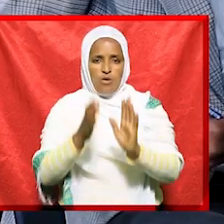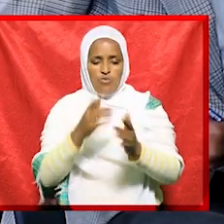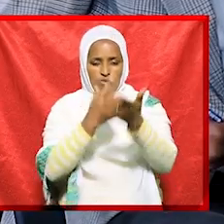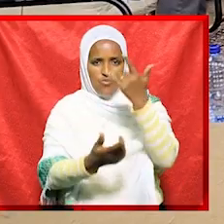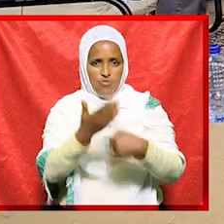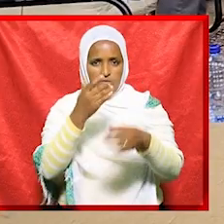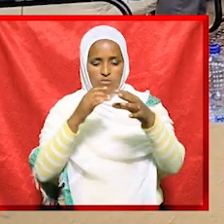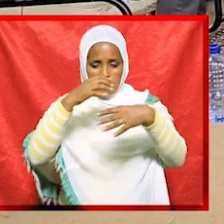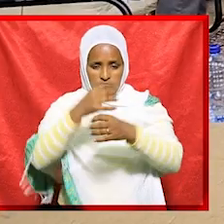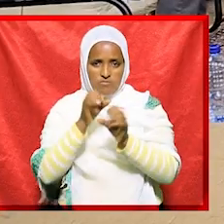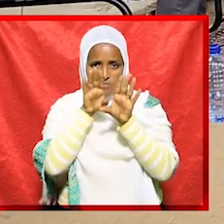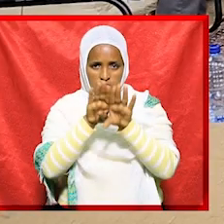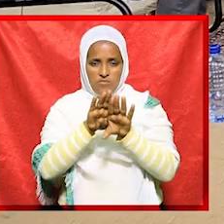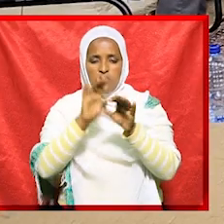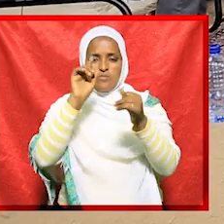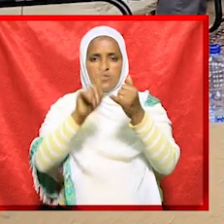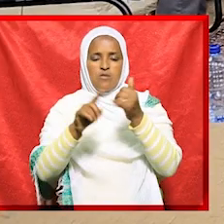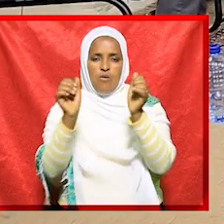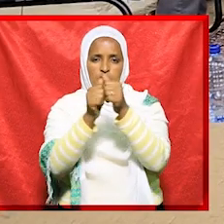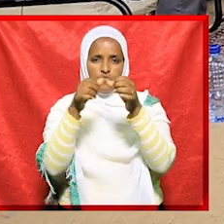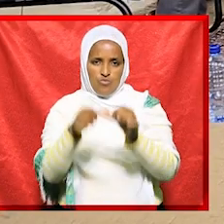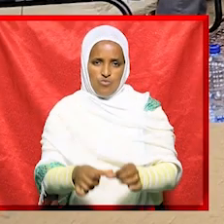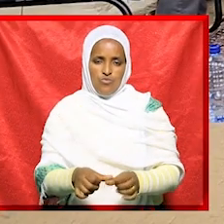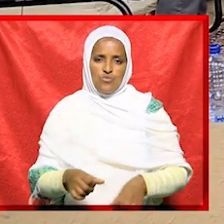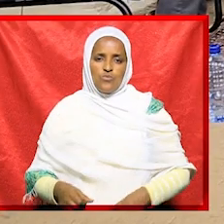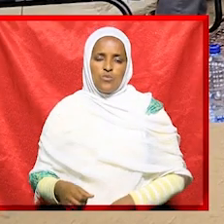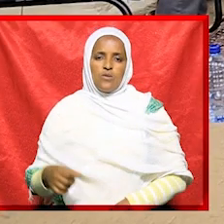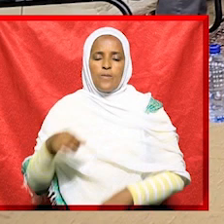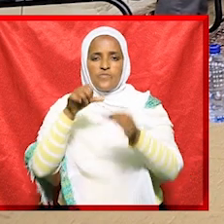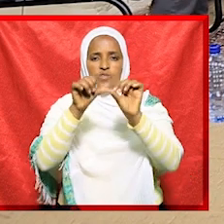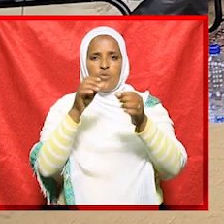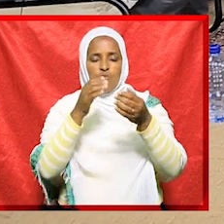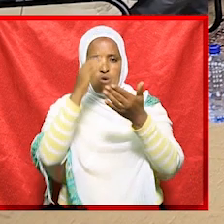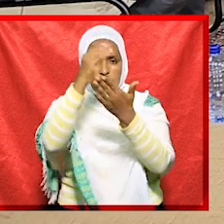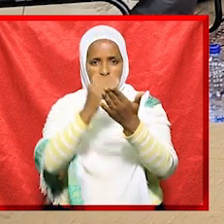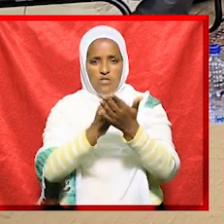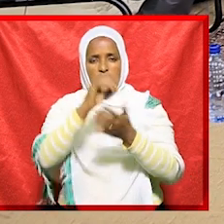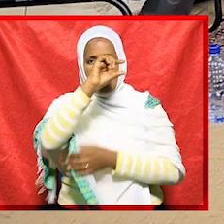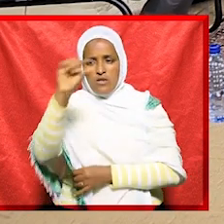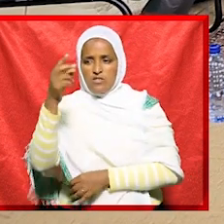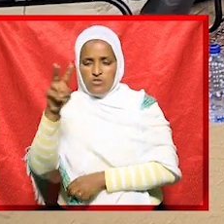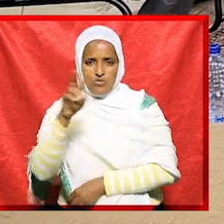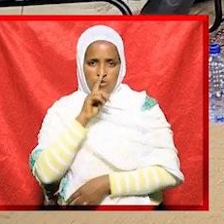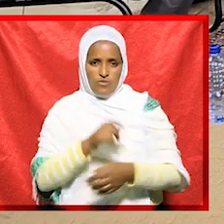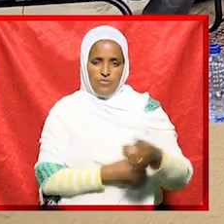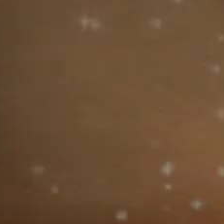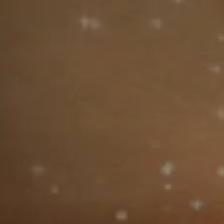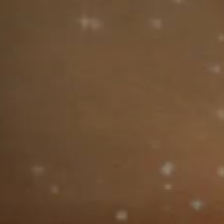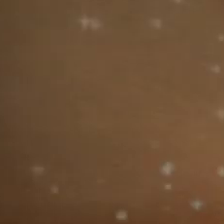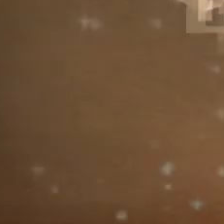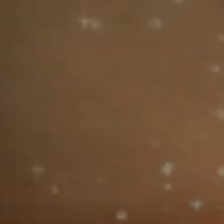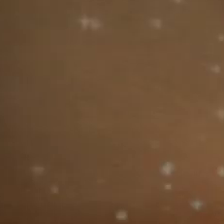ወቅታዊ ውይይት ነው። ውይይታችንን እያጠቃለልን ነው። እስከ መጨረሻው ድረስ አብራችሁን ቆዩ። ቀጣዩ አጀንዳችን አንቀጽ 12